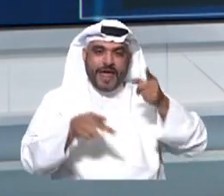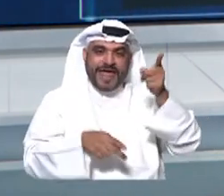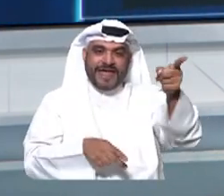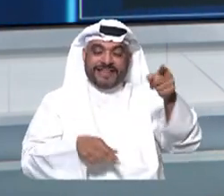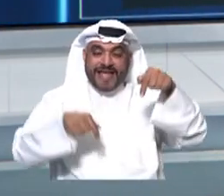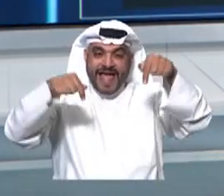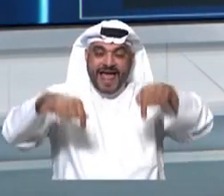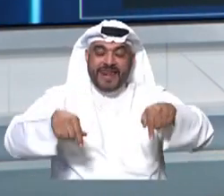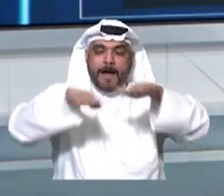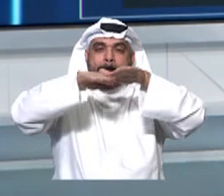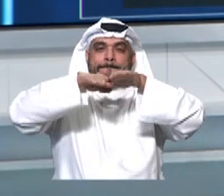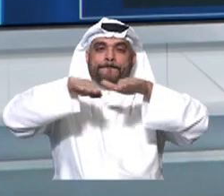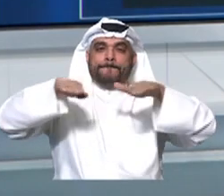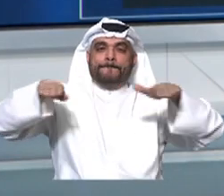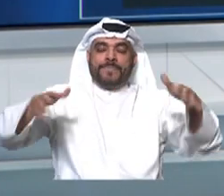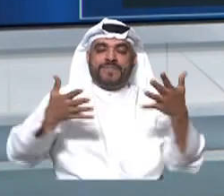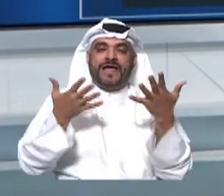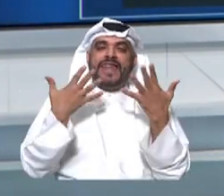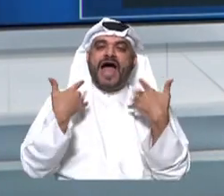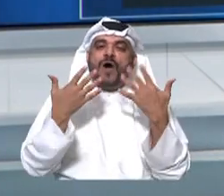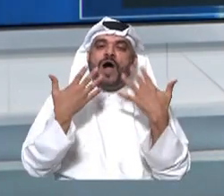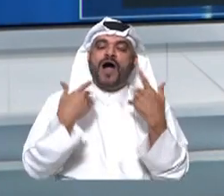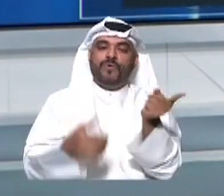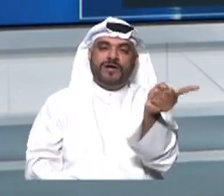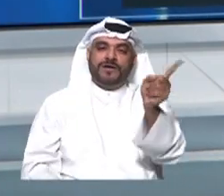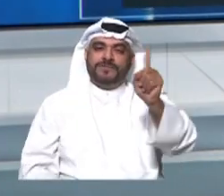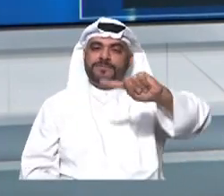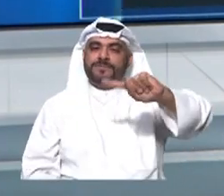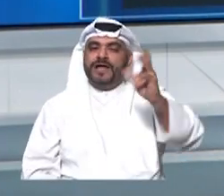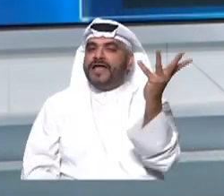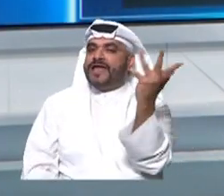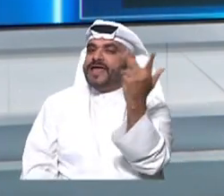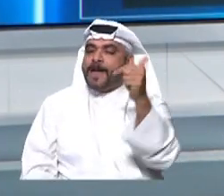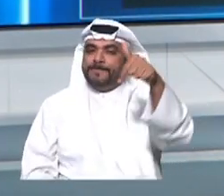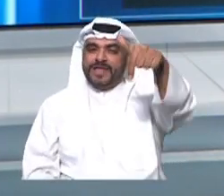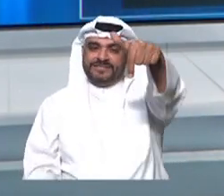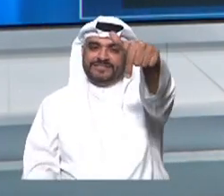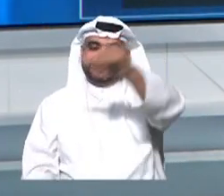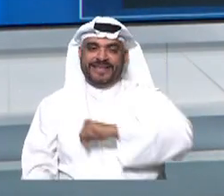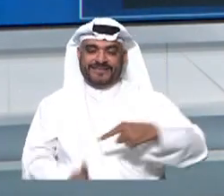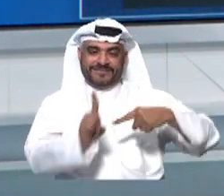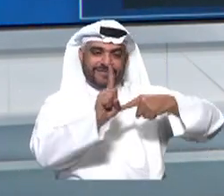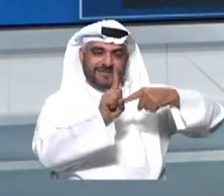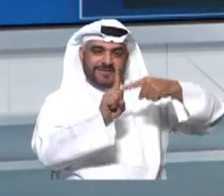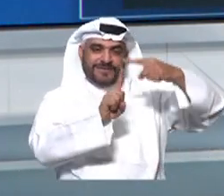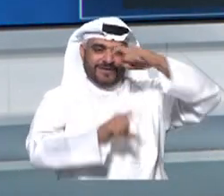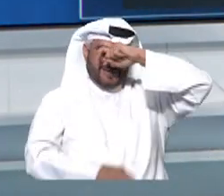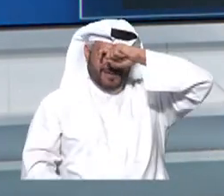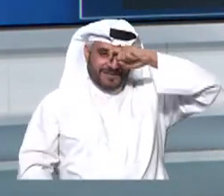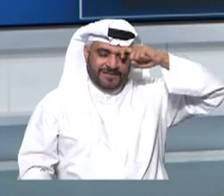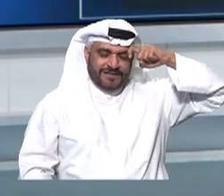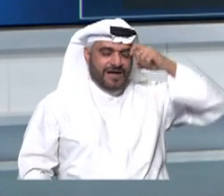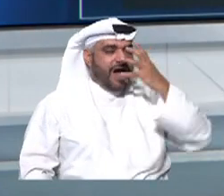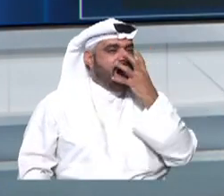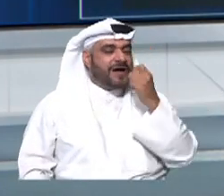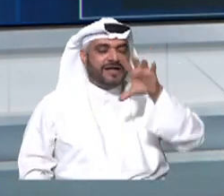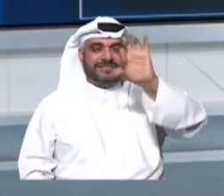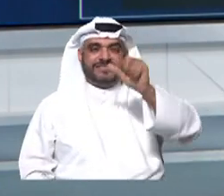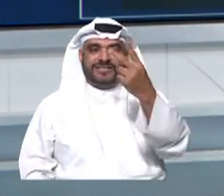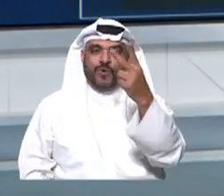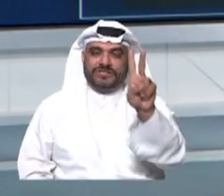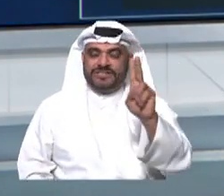أجوانا معتدلة ورياح جنوبية غربية سرعتها 6 كيلومتر في الساعة، درجة الحرارة الحالية 29 درجة مئوية، رطوبة